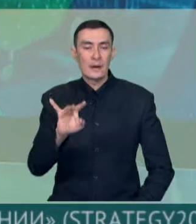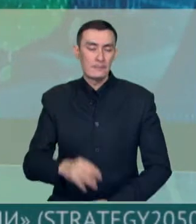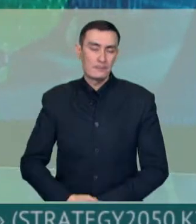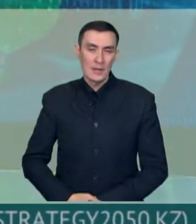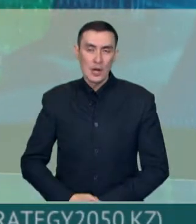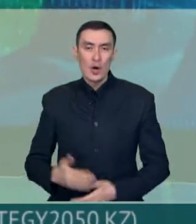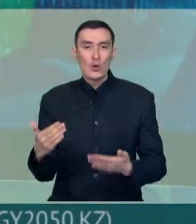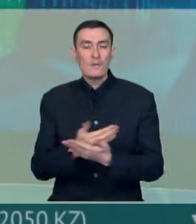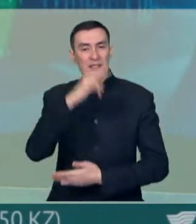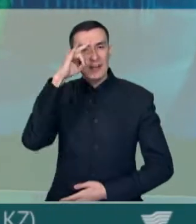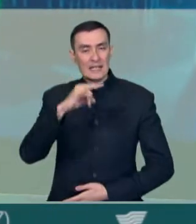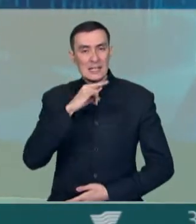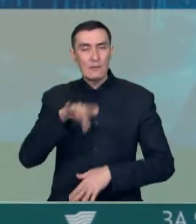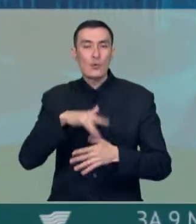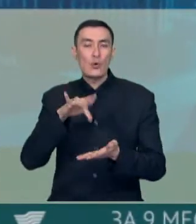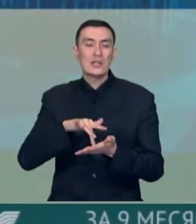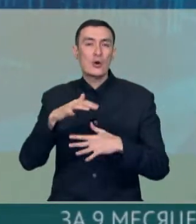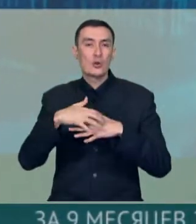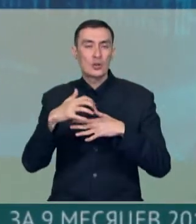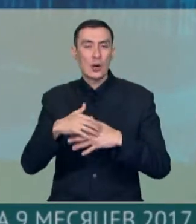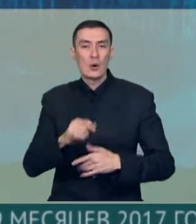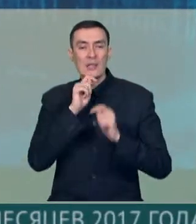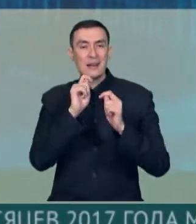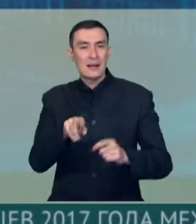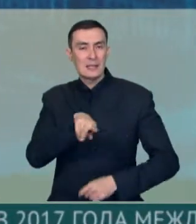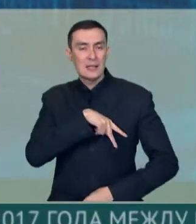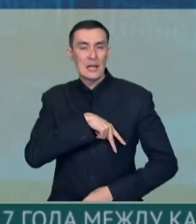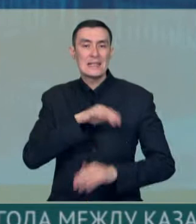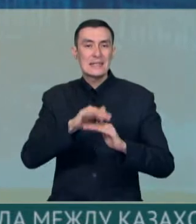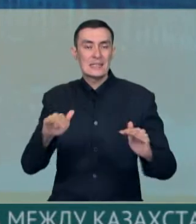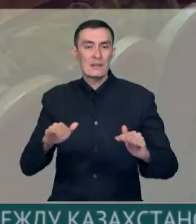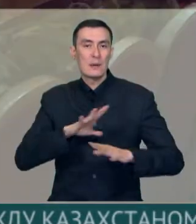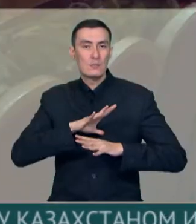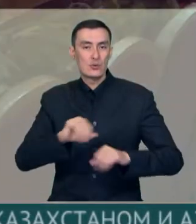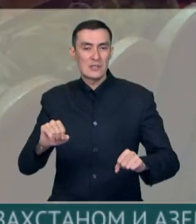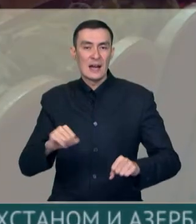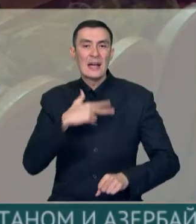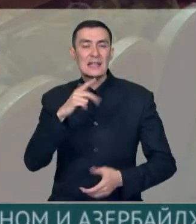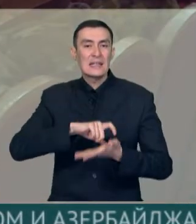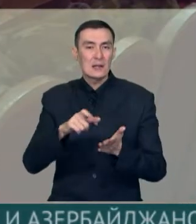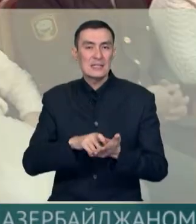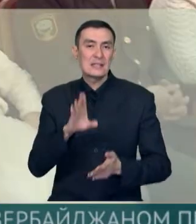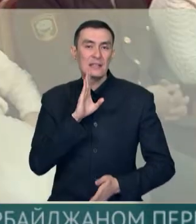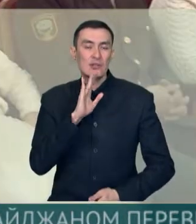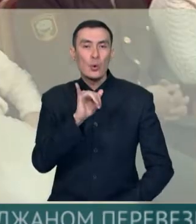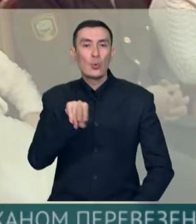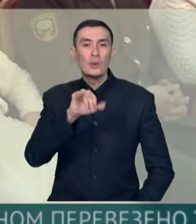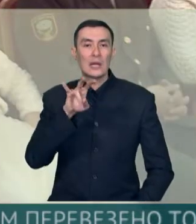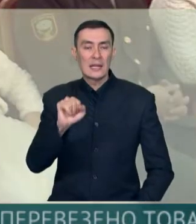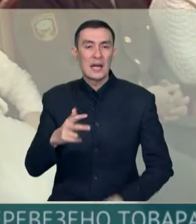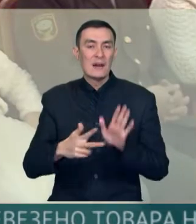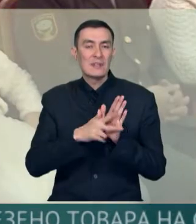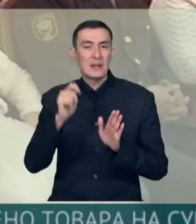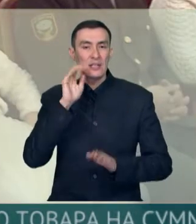И вновь к событиям в стране. Кокшетау наградили детей за героизм и мужество. В числе награжденных третьеклассница Улдана Совет. 8-летняя